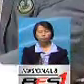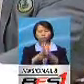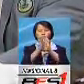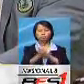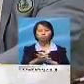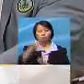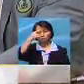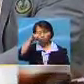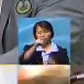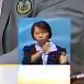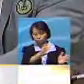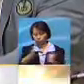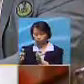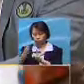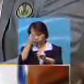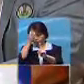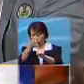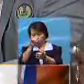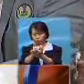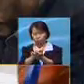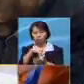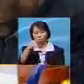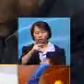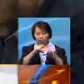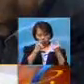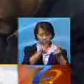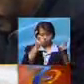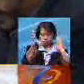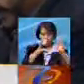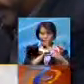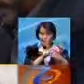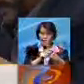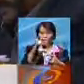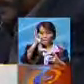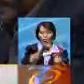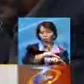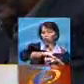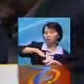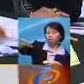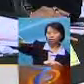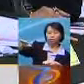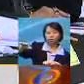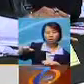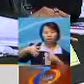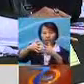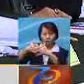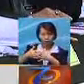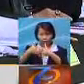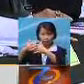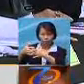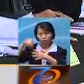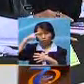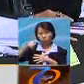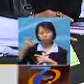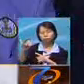Justru untuk merealisasikan sasaran berkenaan, katanya skuad olahraga negara akan dihantar ke Santa Monica Amerika